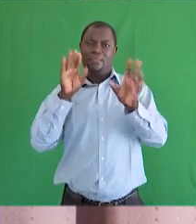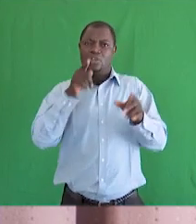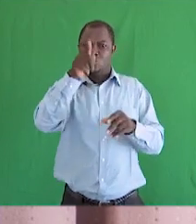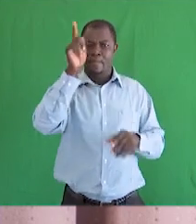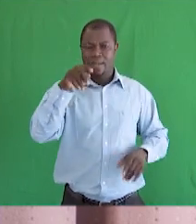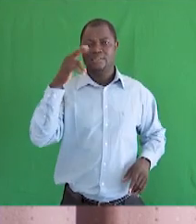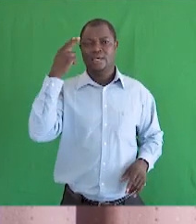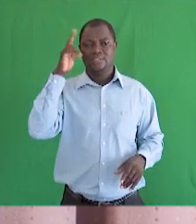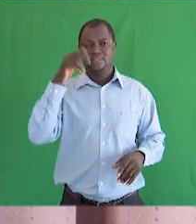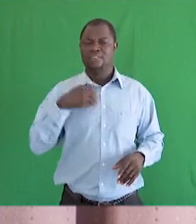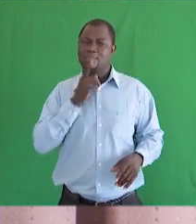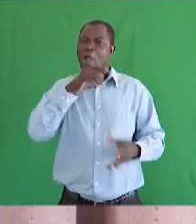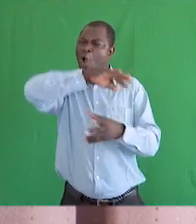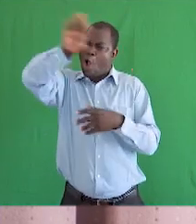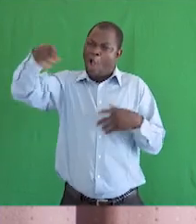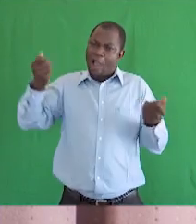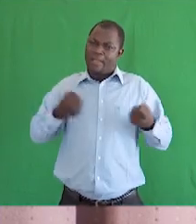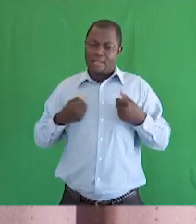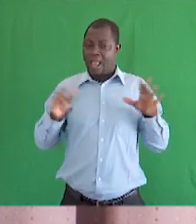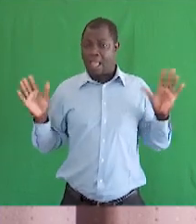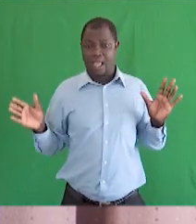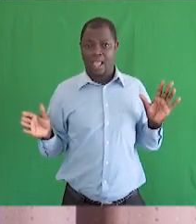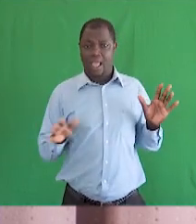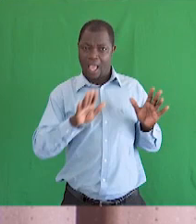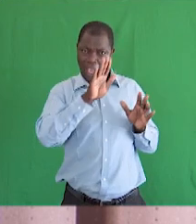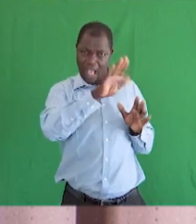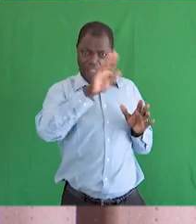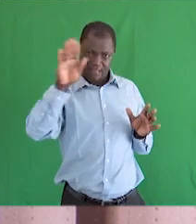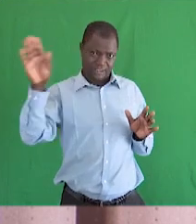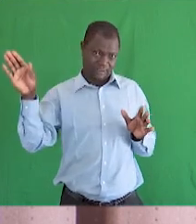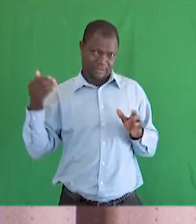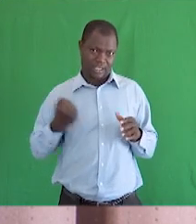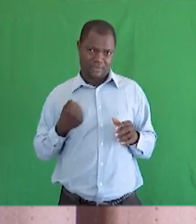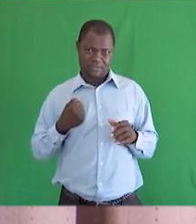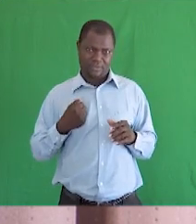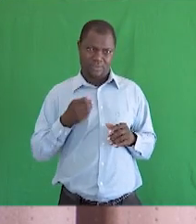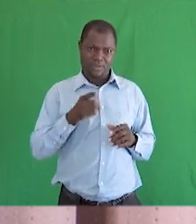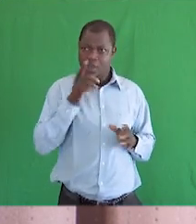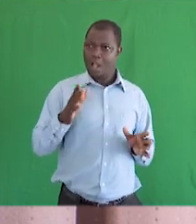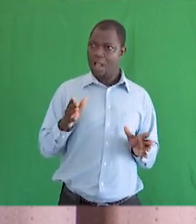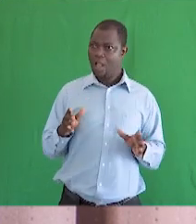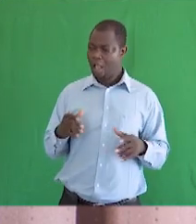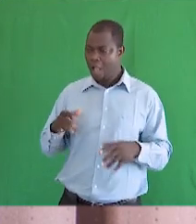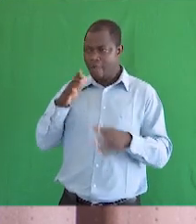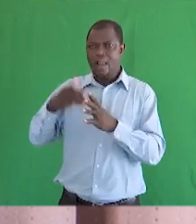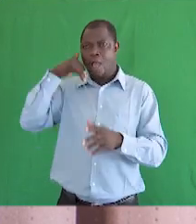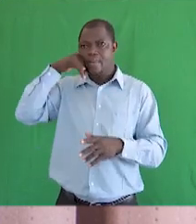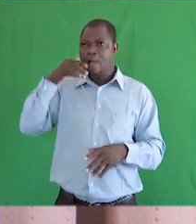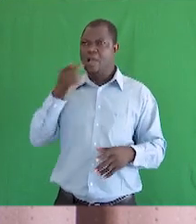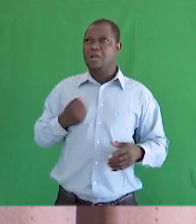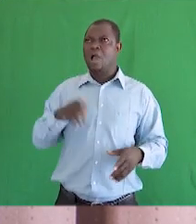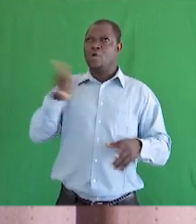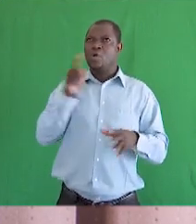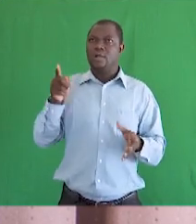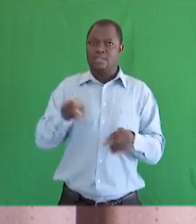nyatsotinzwa hatisi kuti vese vasikana zviri kunzi vamwe Vasikana nuto mwana vabata phone ka aiwa mama mabva mashora vasikana